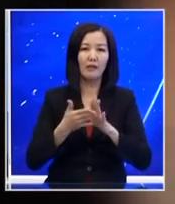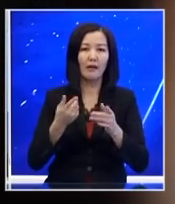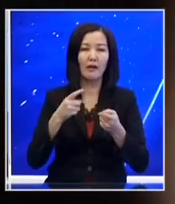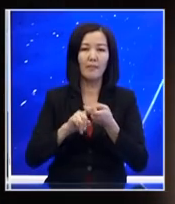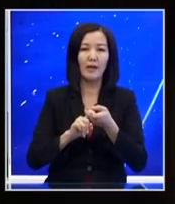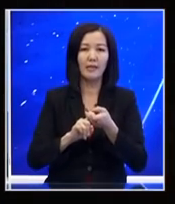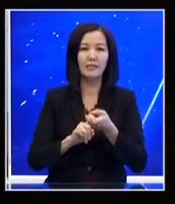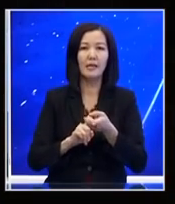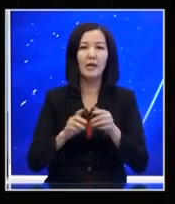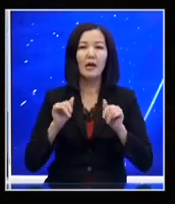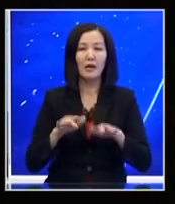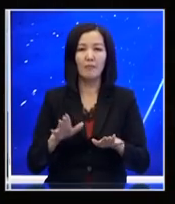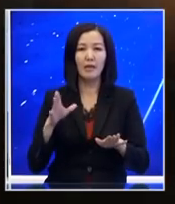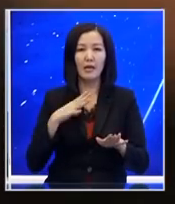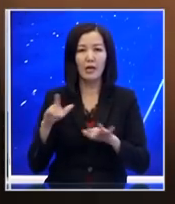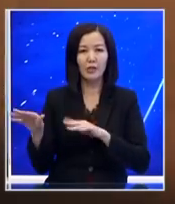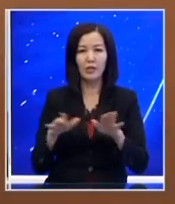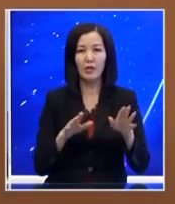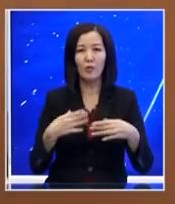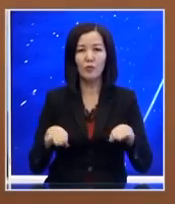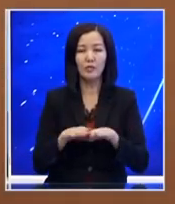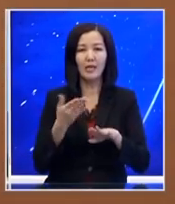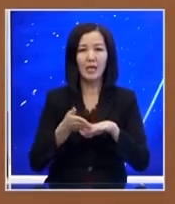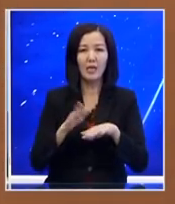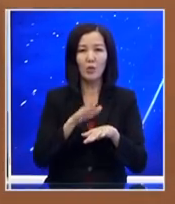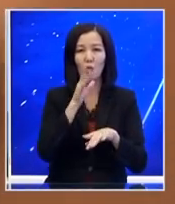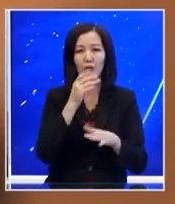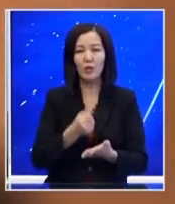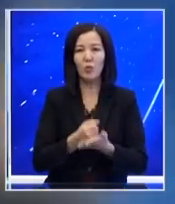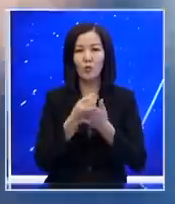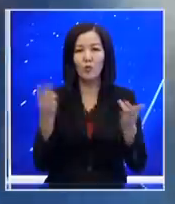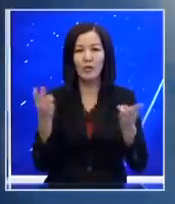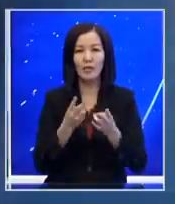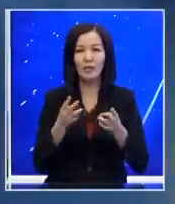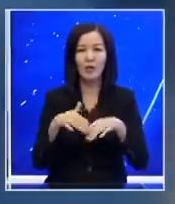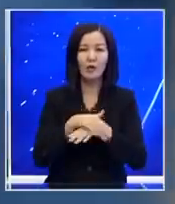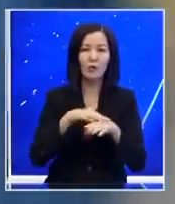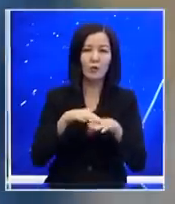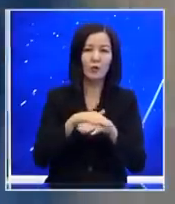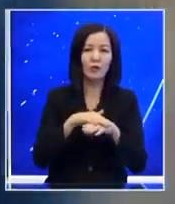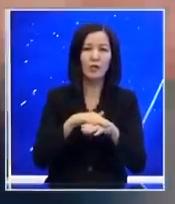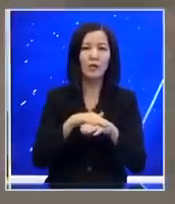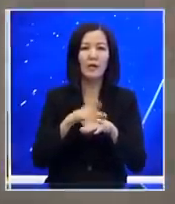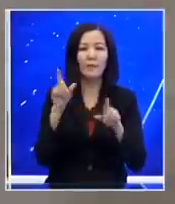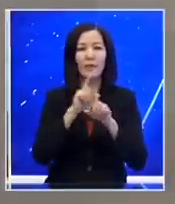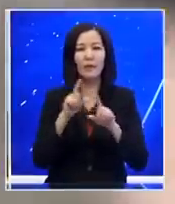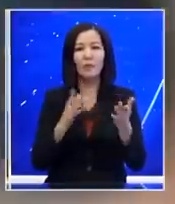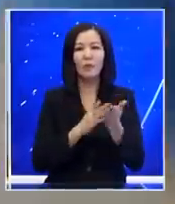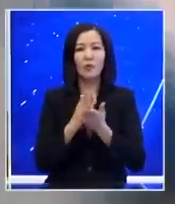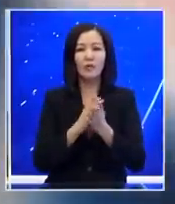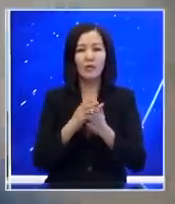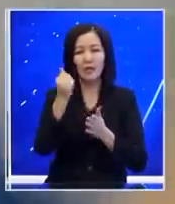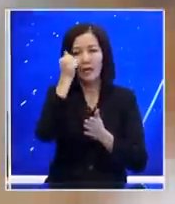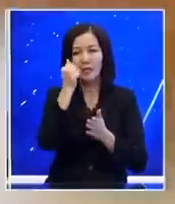жағдай режиміне байланысты қабылданған шара. Ал осындай қиын кезеңде қолдауға ие болған тұрғындар құзырлы мекеме